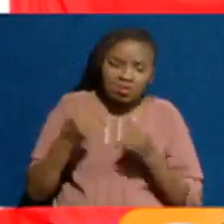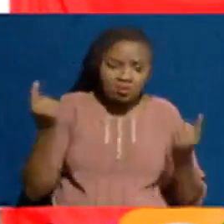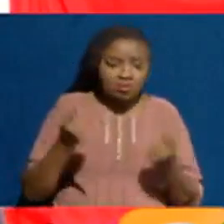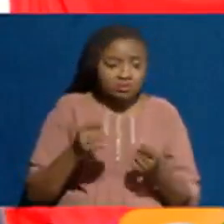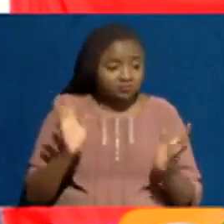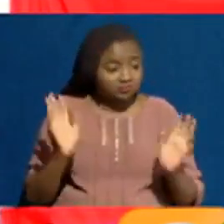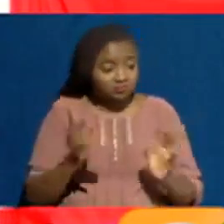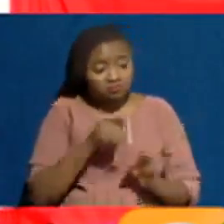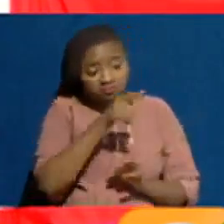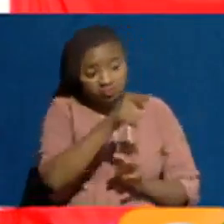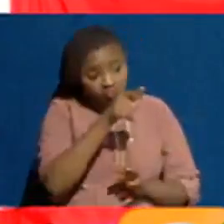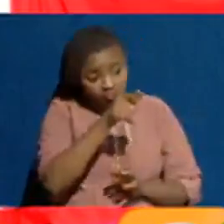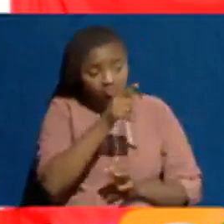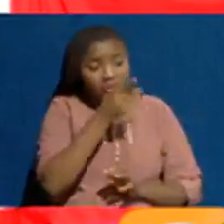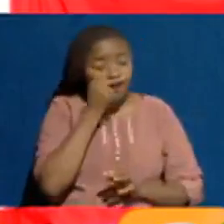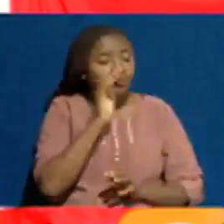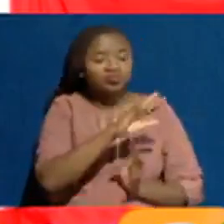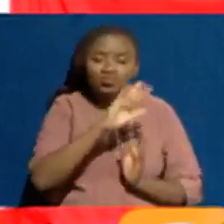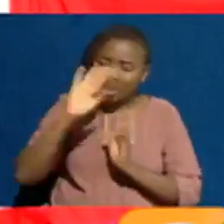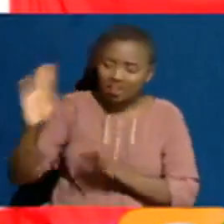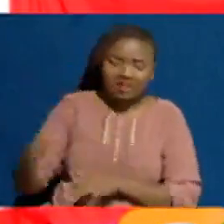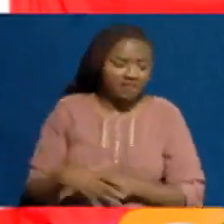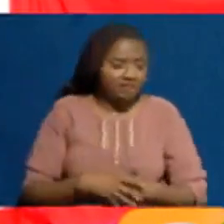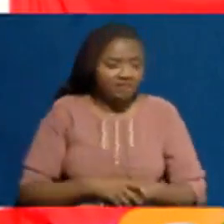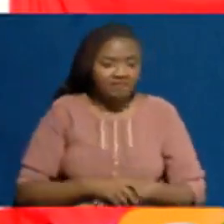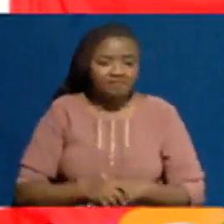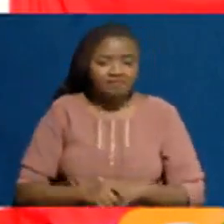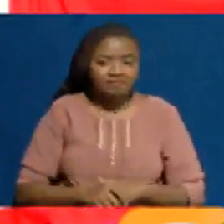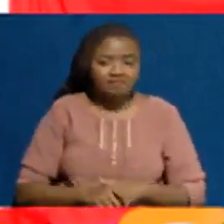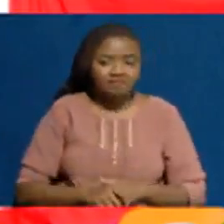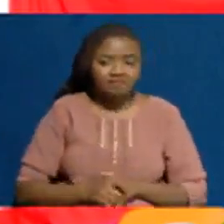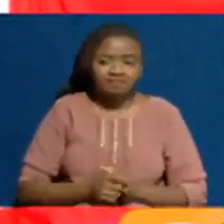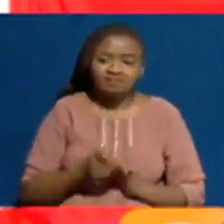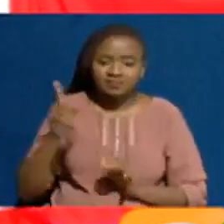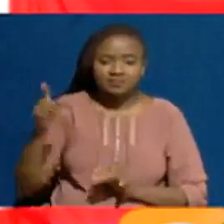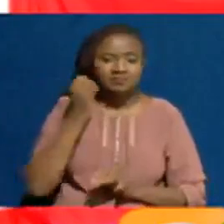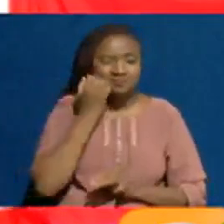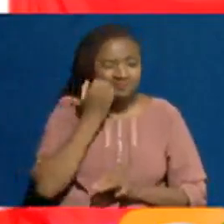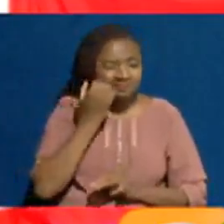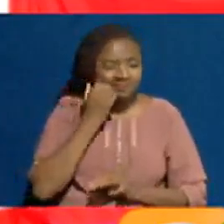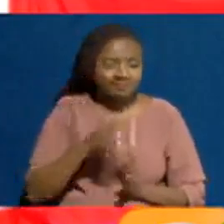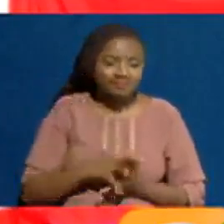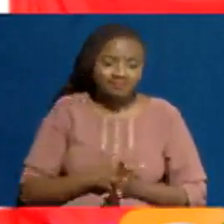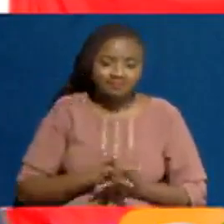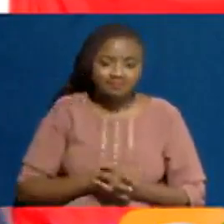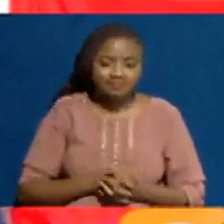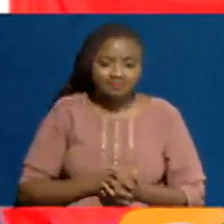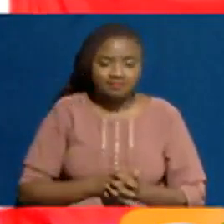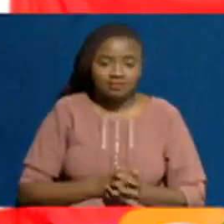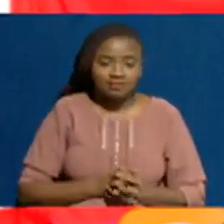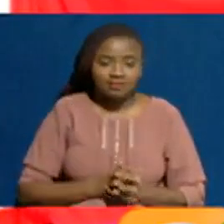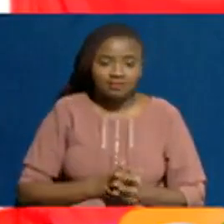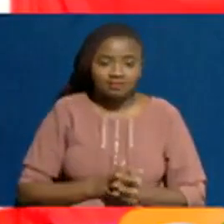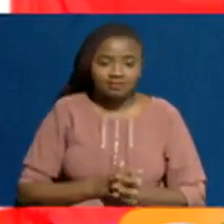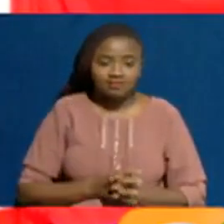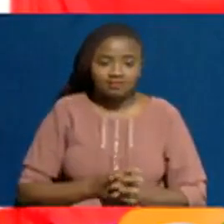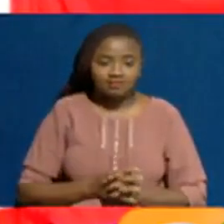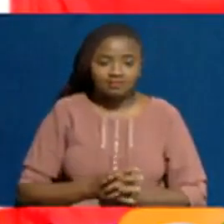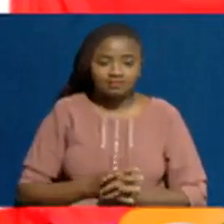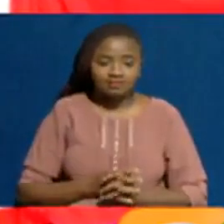wewe wachana hao. Jamaa ni wagonjwa. Ni wagonjwa.